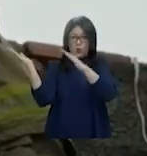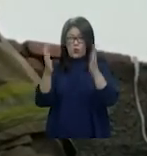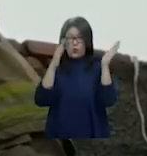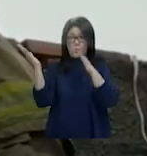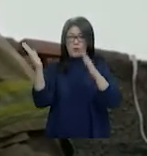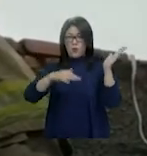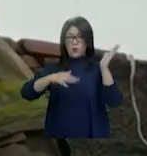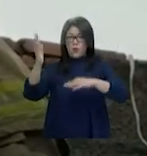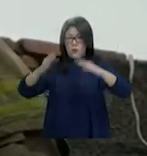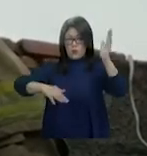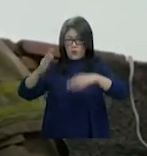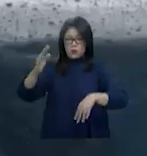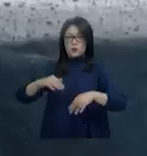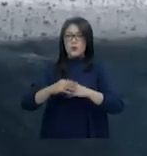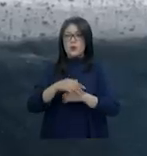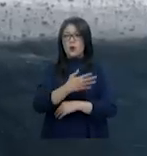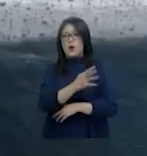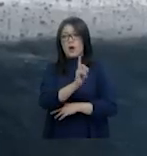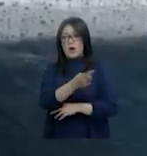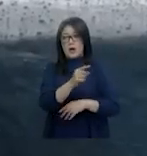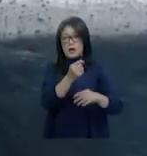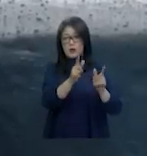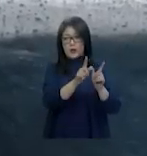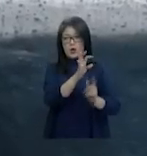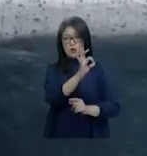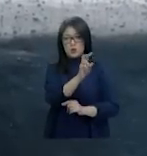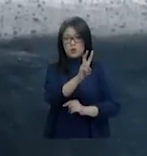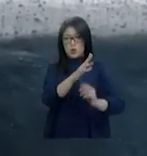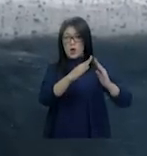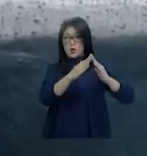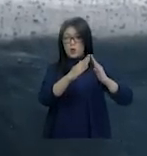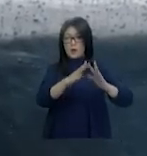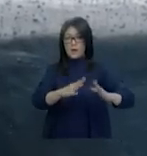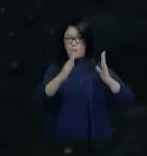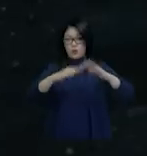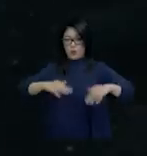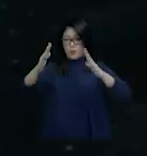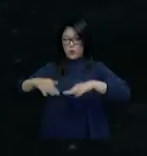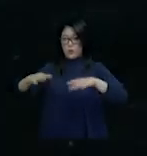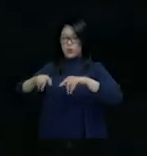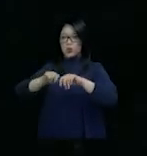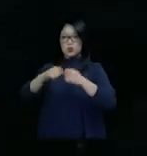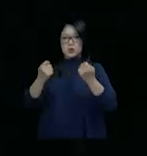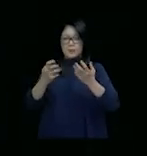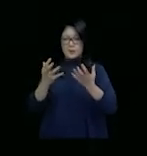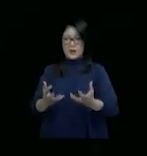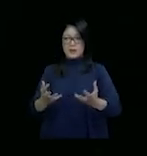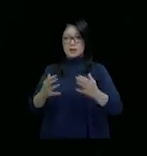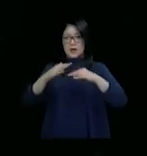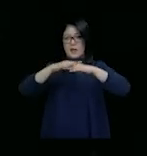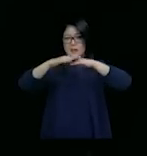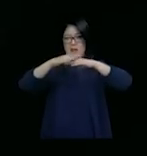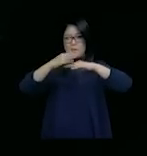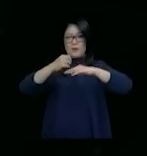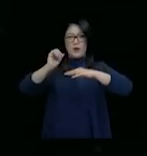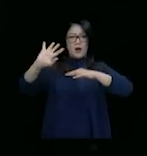Tak hanya itu, sejumlah rumah warga di RW 2 Kelurahan Cilangkap porak-poranda. Kerusakan terjadi terutama pada bagian atap yang tak kuat menahan